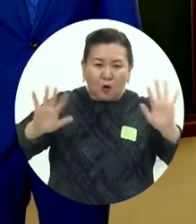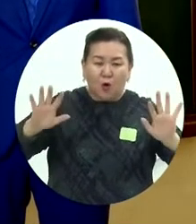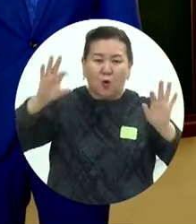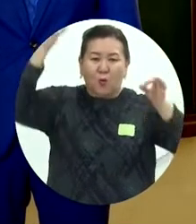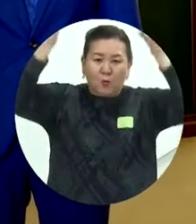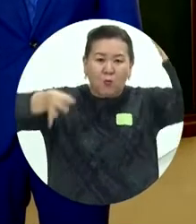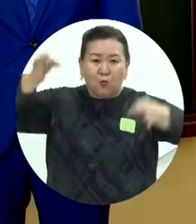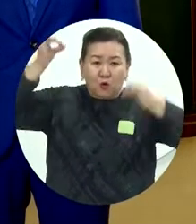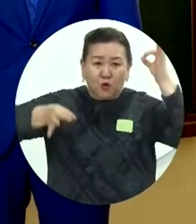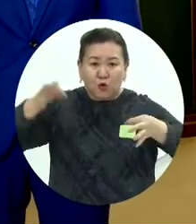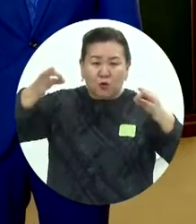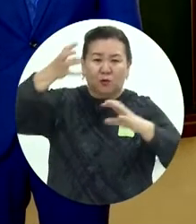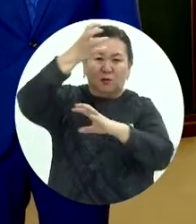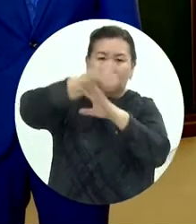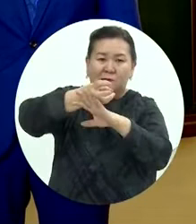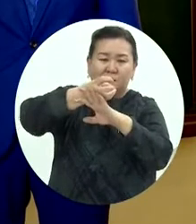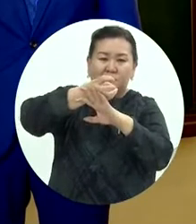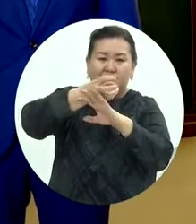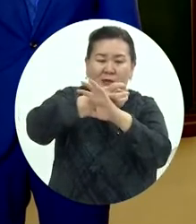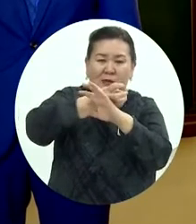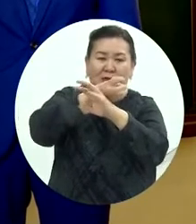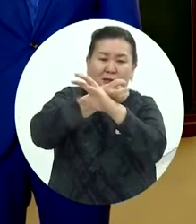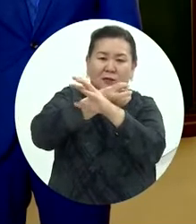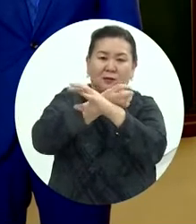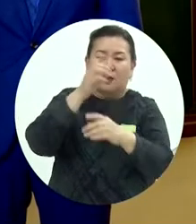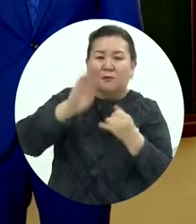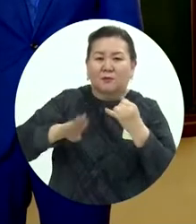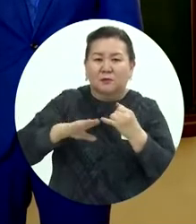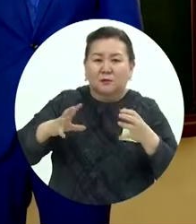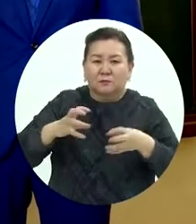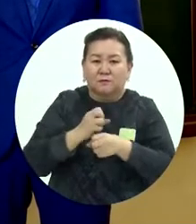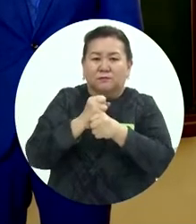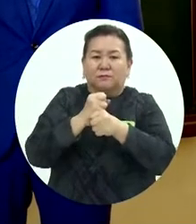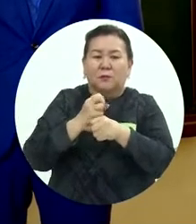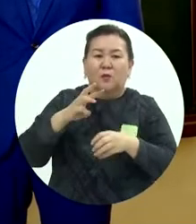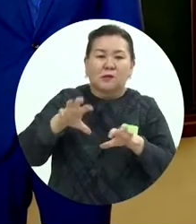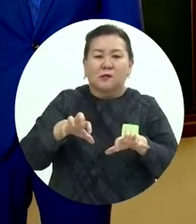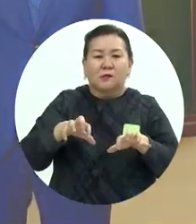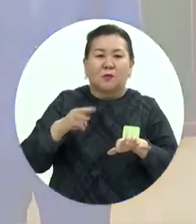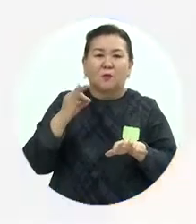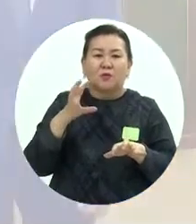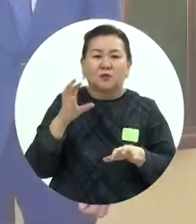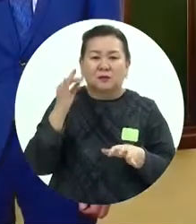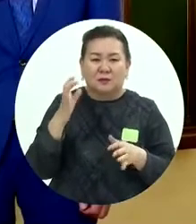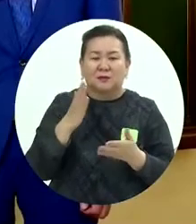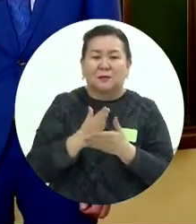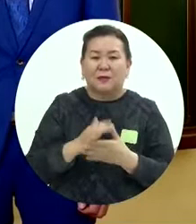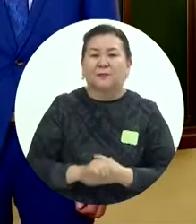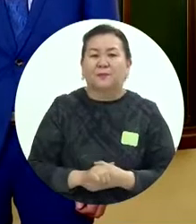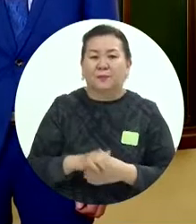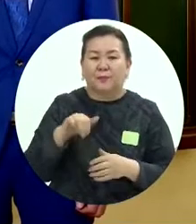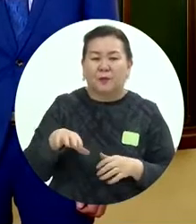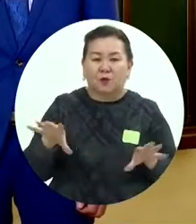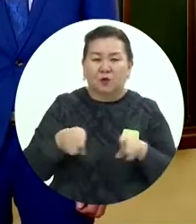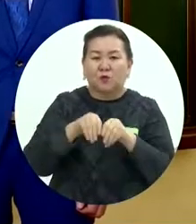хайлж амжилгүйгээр дээрээсээ дарагдан нэгтарсаар фирн шилжээд эцэстэн мөнх цас мөсөө үүсгэдэг байх нэ. За бид мөслөгийн